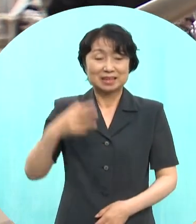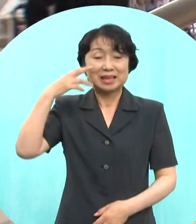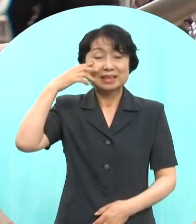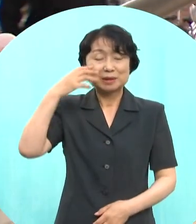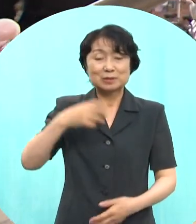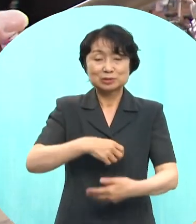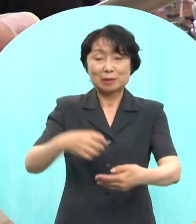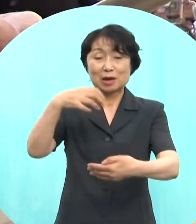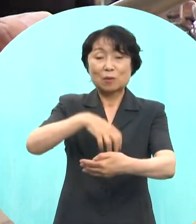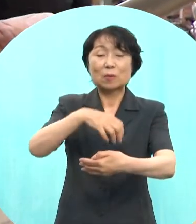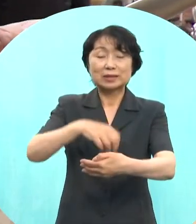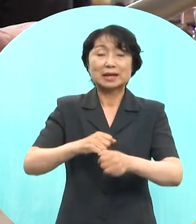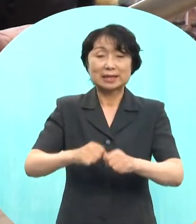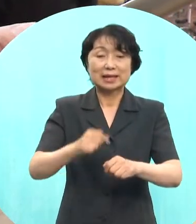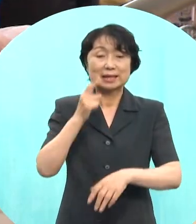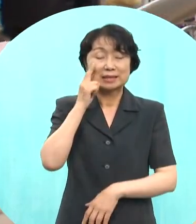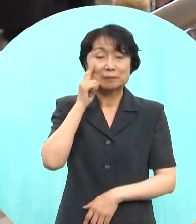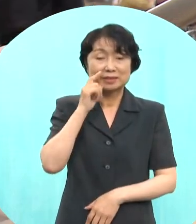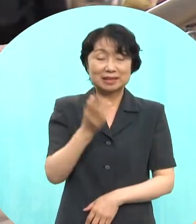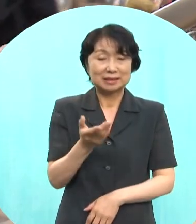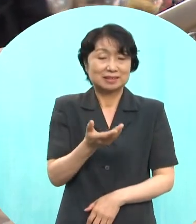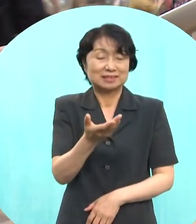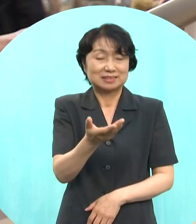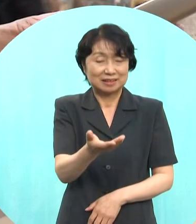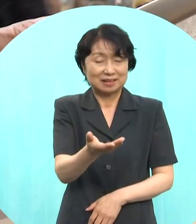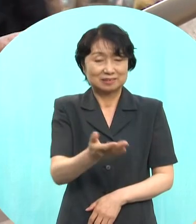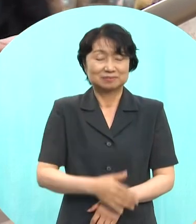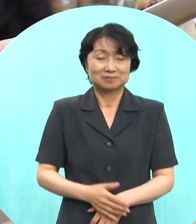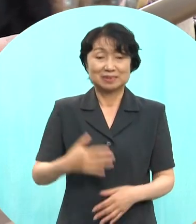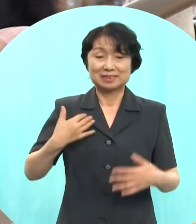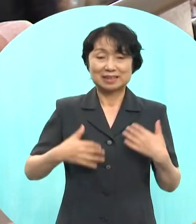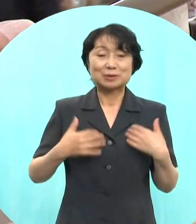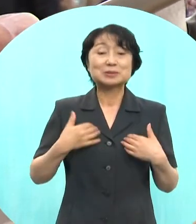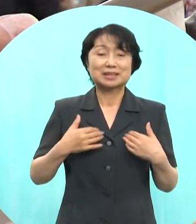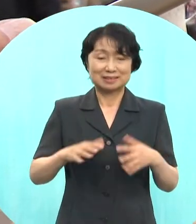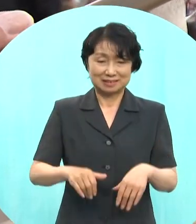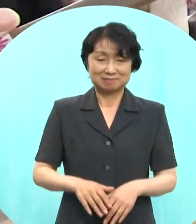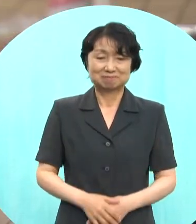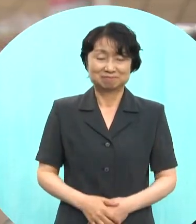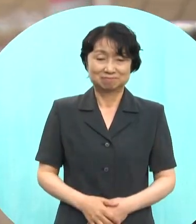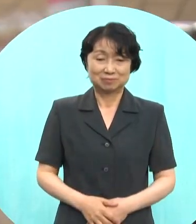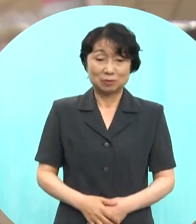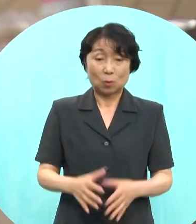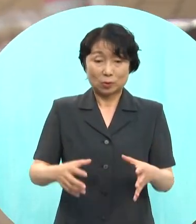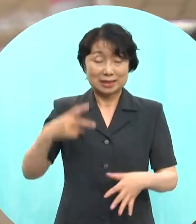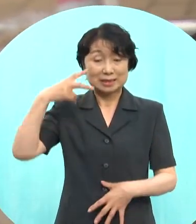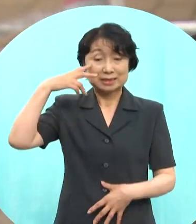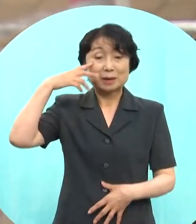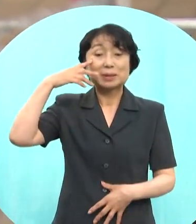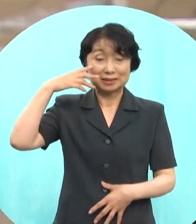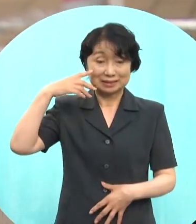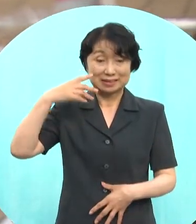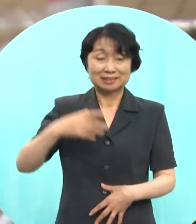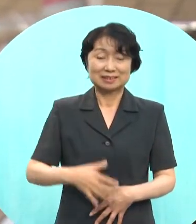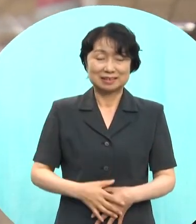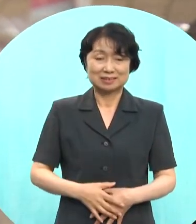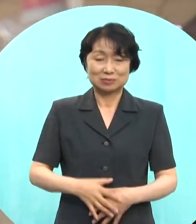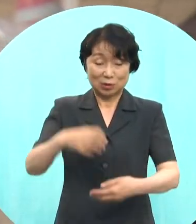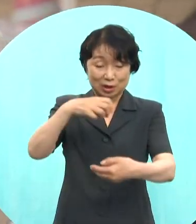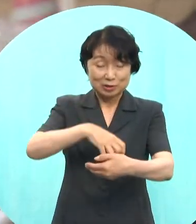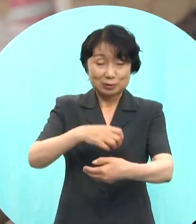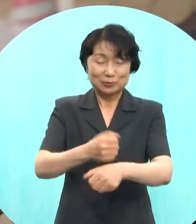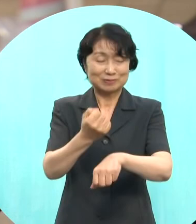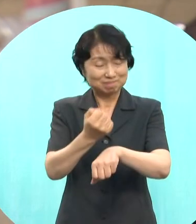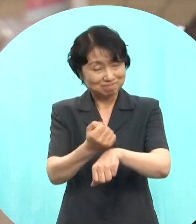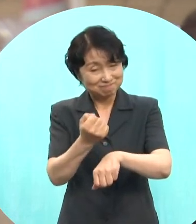玉ねぎ詰め放題をしてみていかがでしたか？ うん、楽しかった。 かなり大きい見事な玉ねぎ